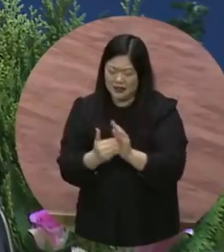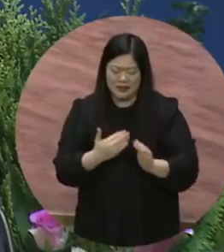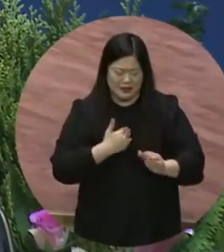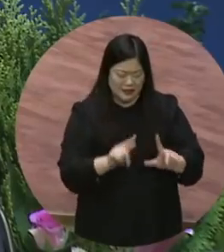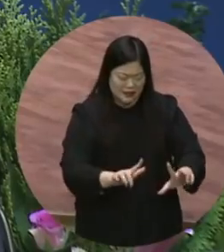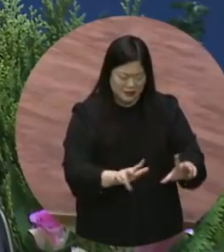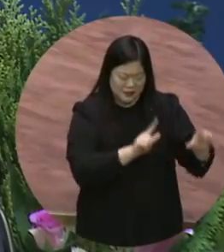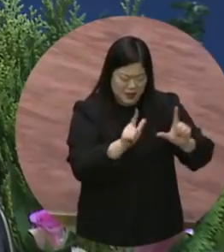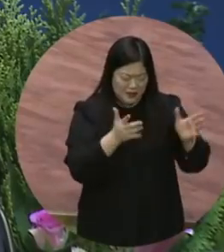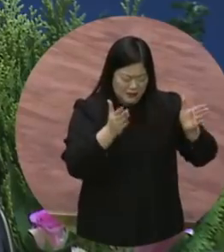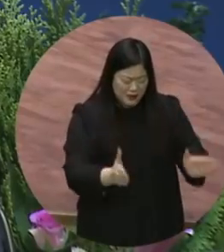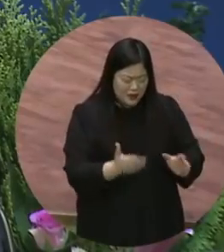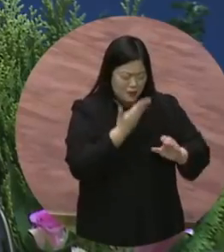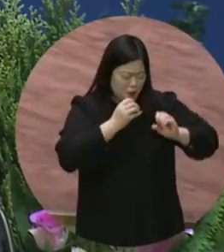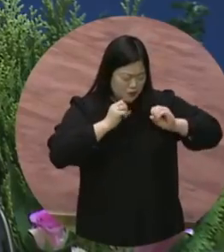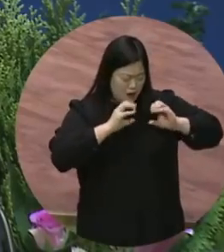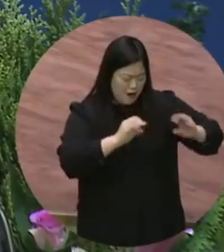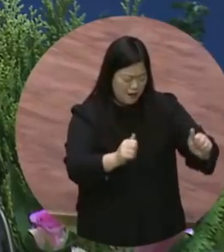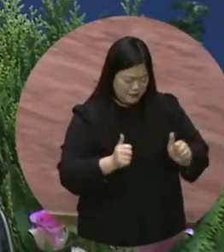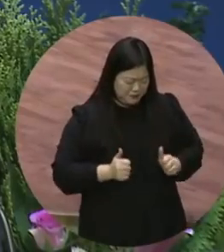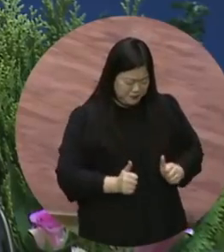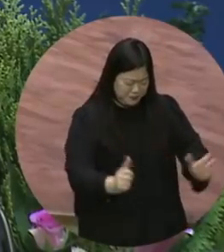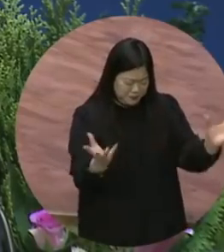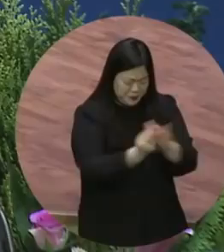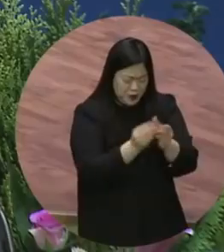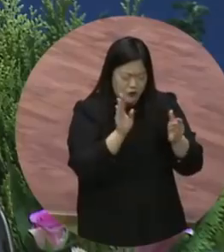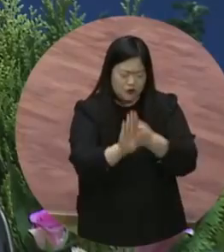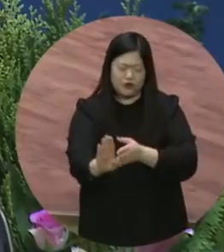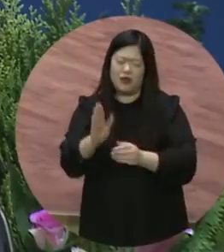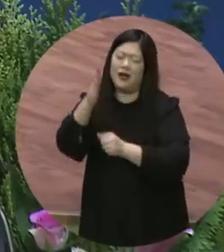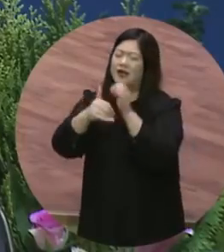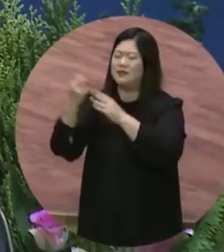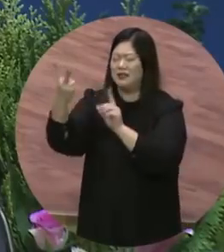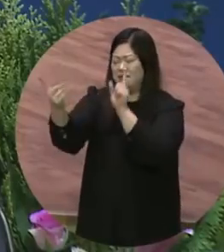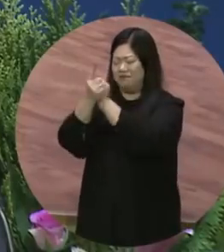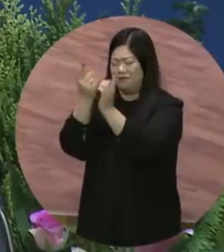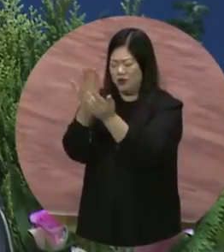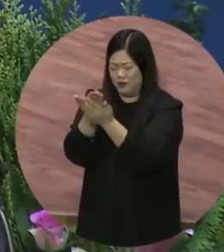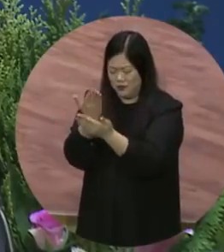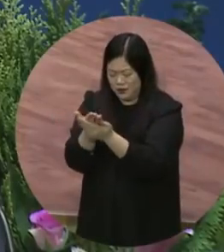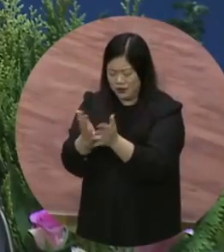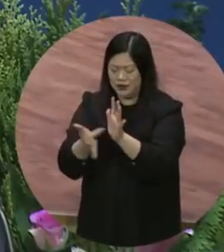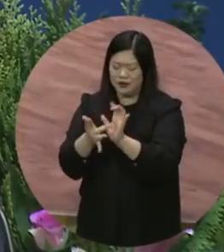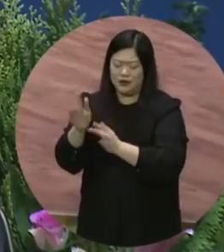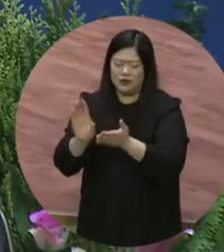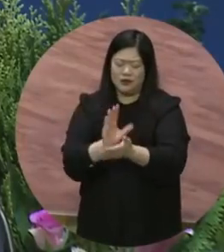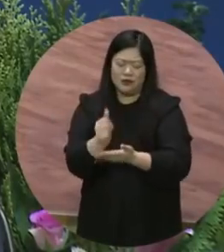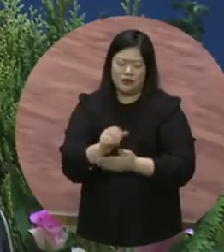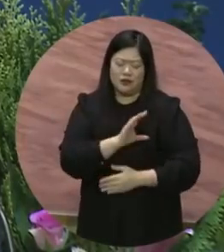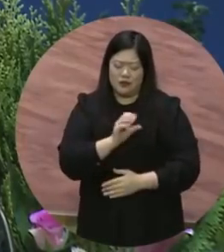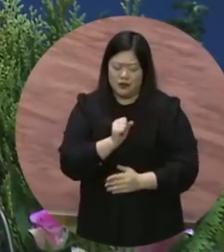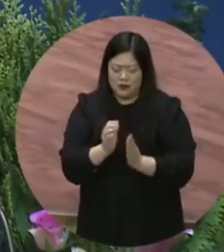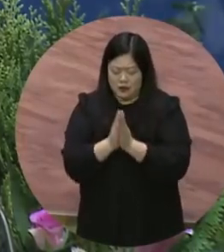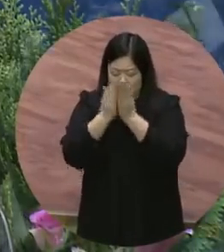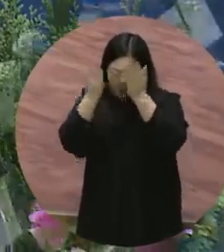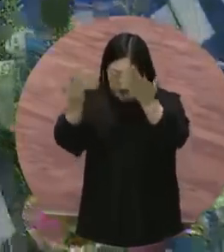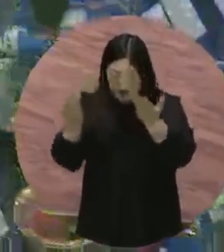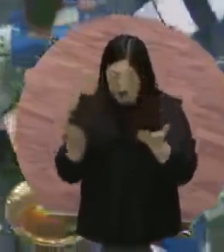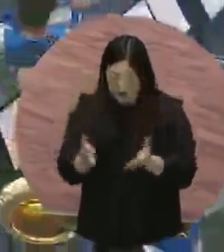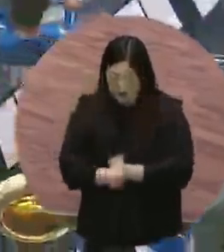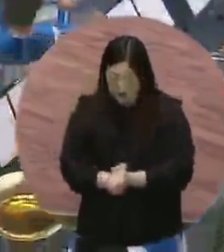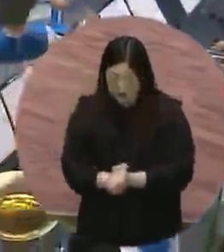있도록 주께서 새롭게 하여 주옵소서. 예수 그리스도를 받들어 죽고 기도합니다.